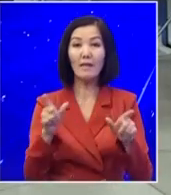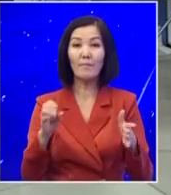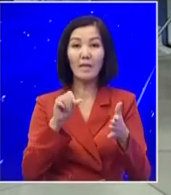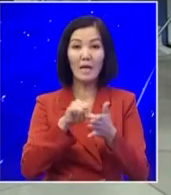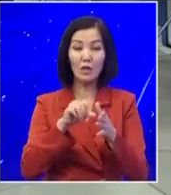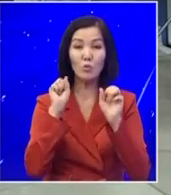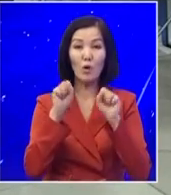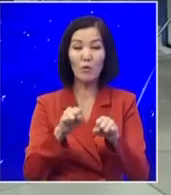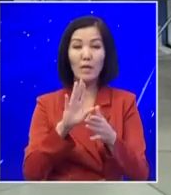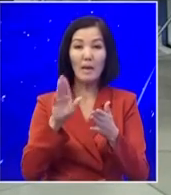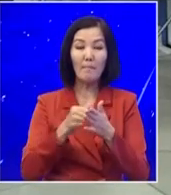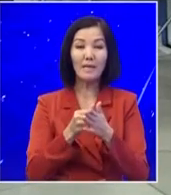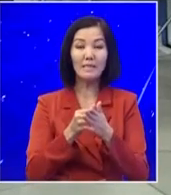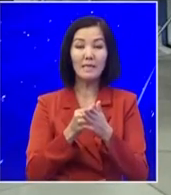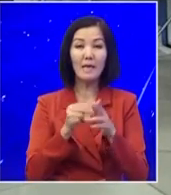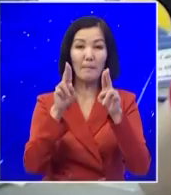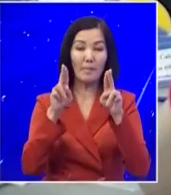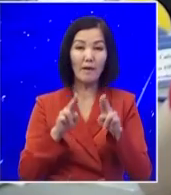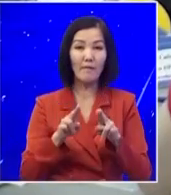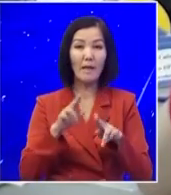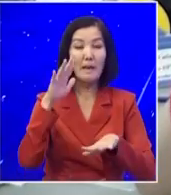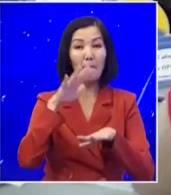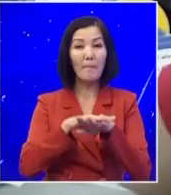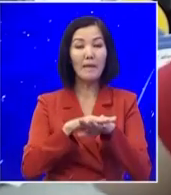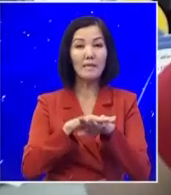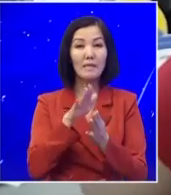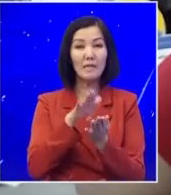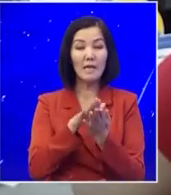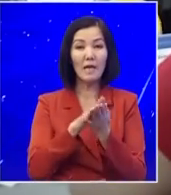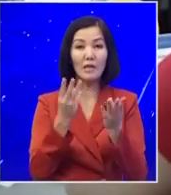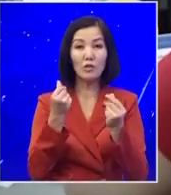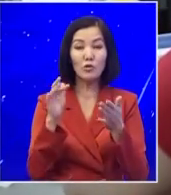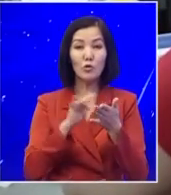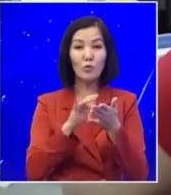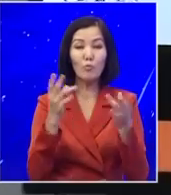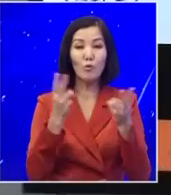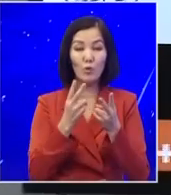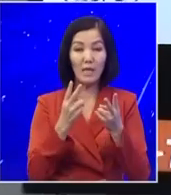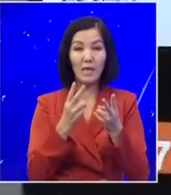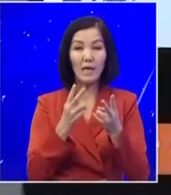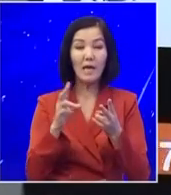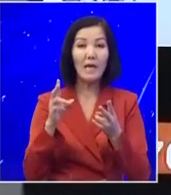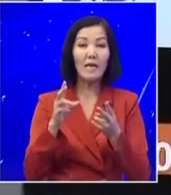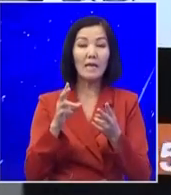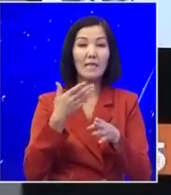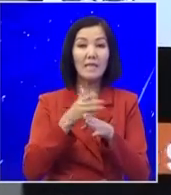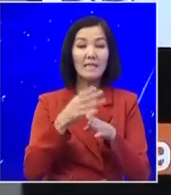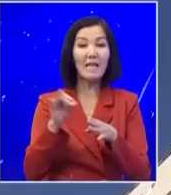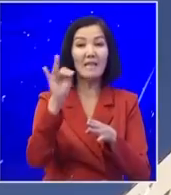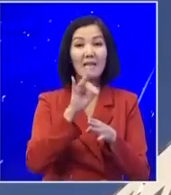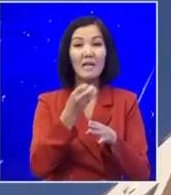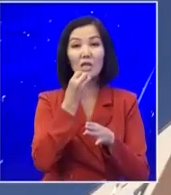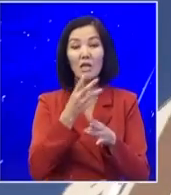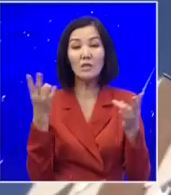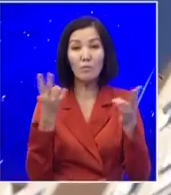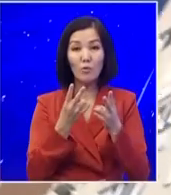Бас шарттың бірі – тұрғын үй құрылыс жинақ банкінде шотыңыз болуы тиіс. Үміткердің банктердегі несиелік тарихы жақсы болған абзал. Сатып